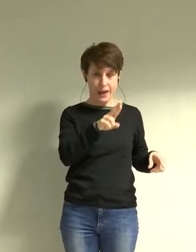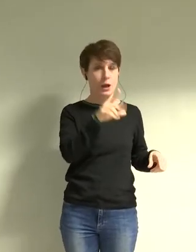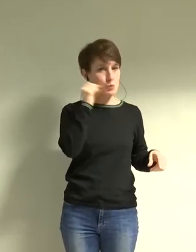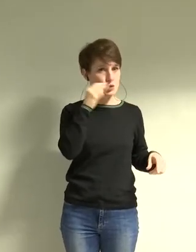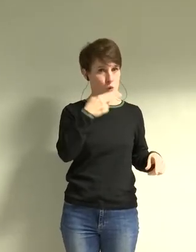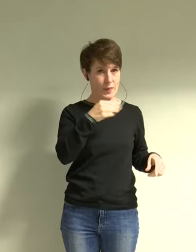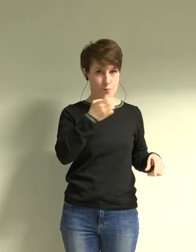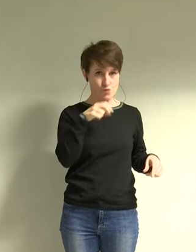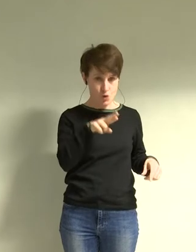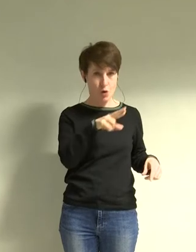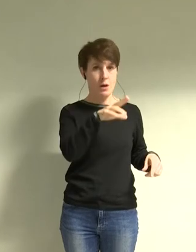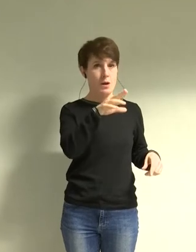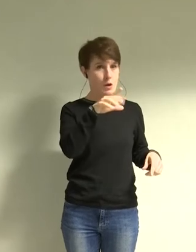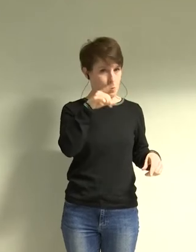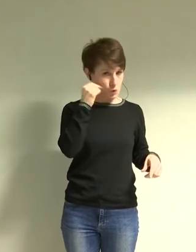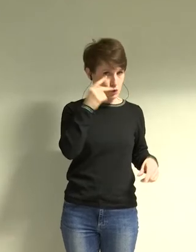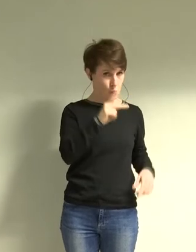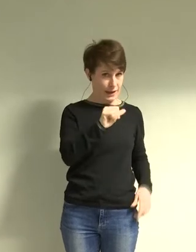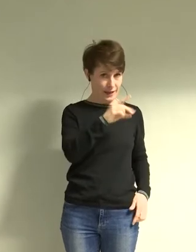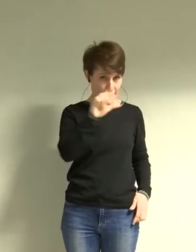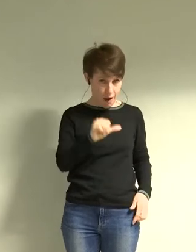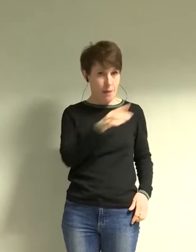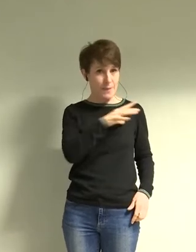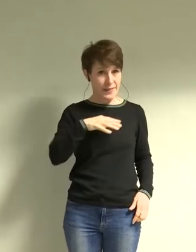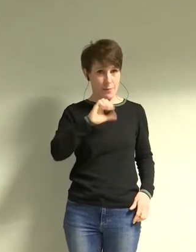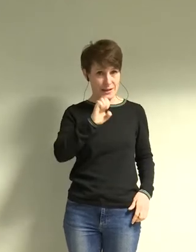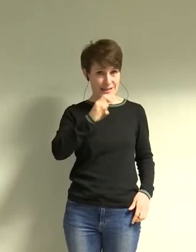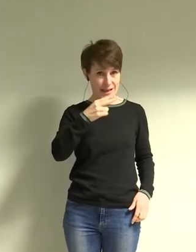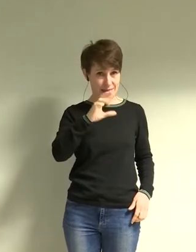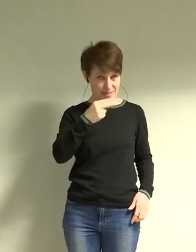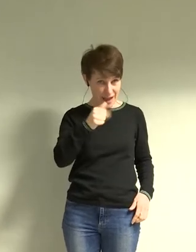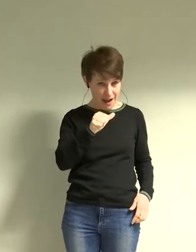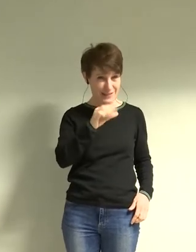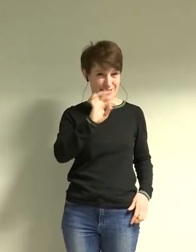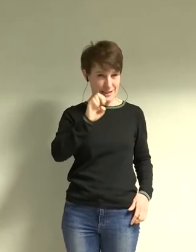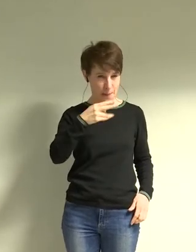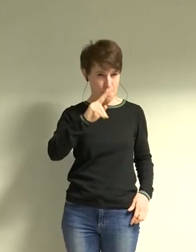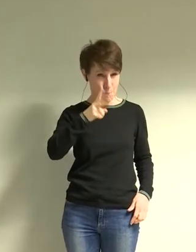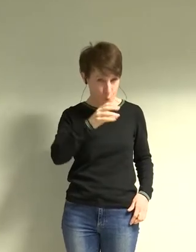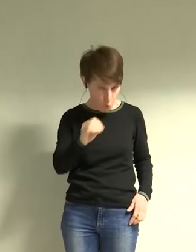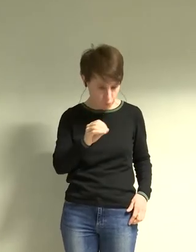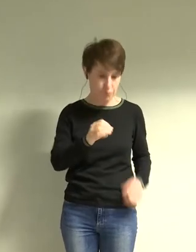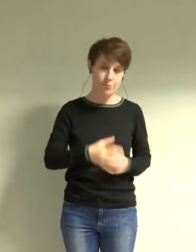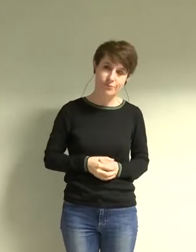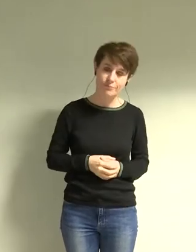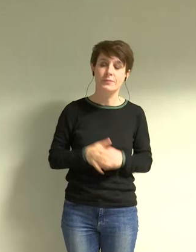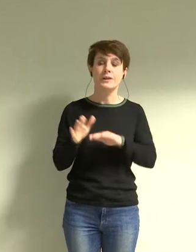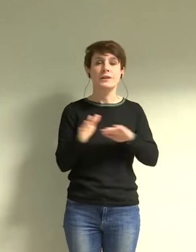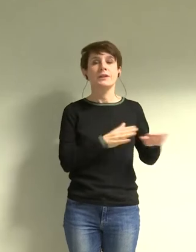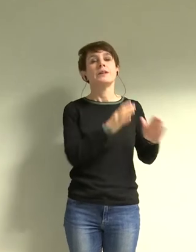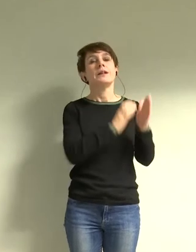cada madame sénat tiempo et je mets aux voix la délibération numéro 5